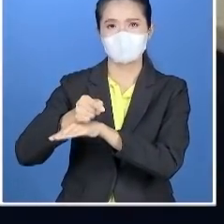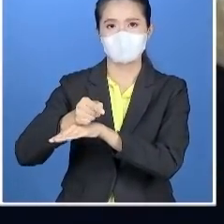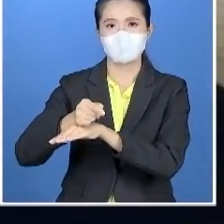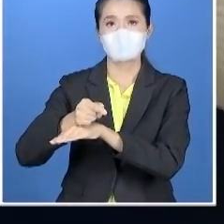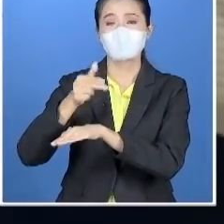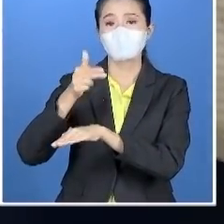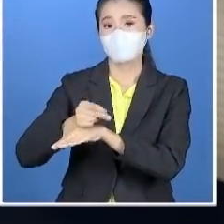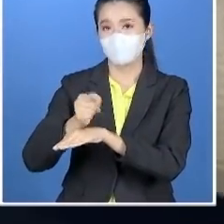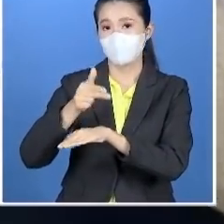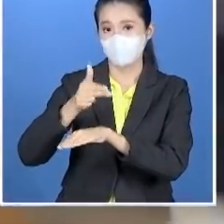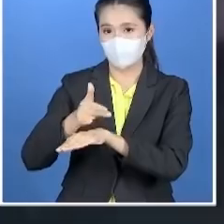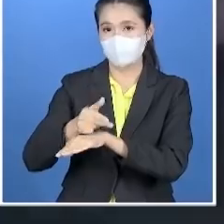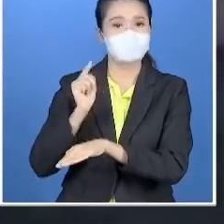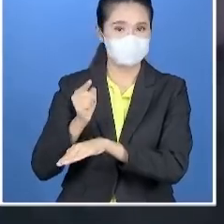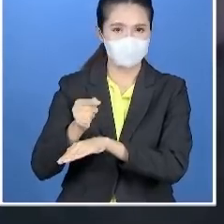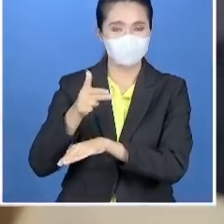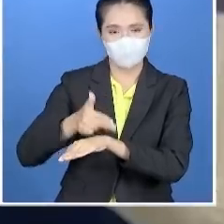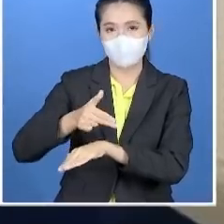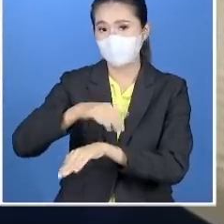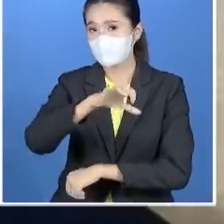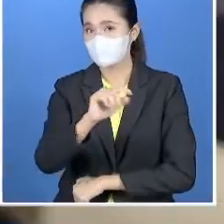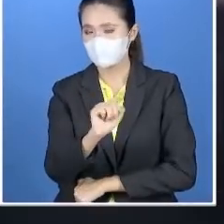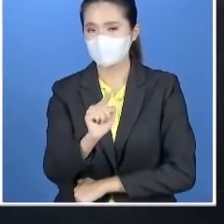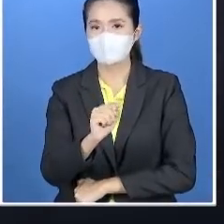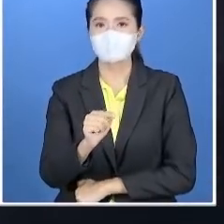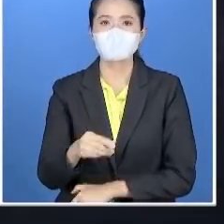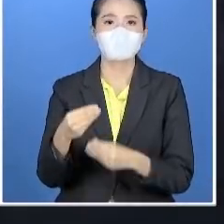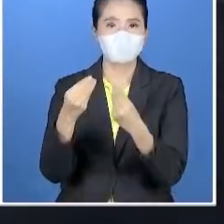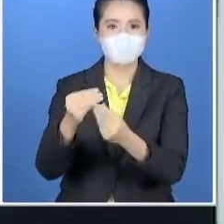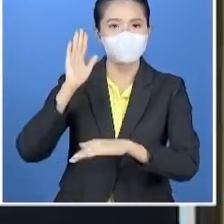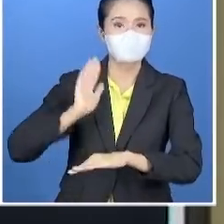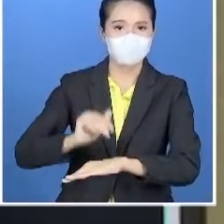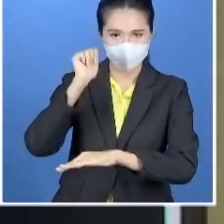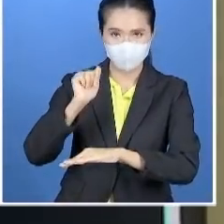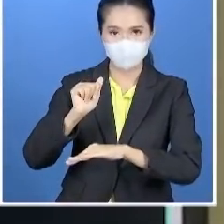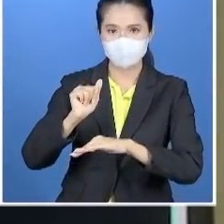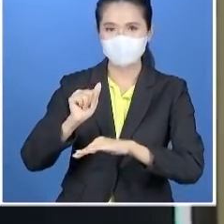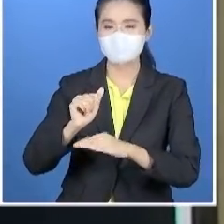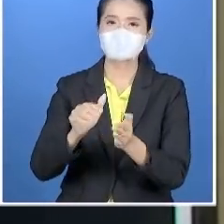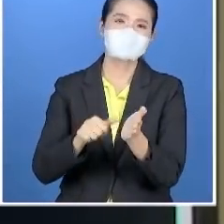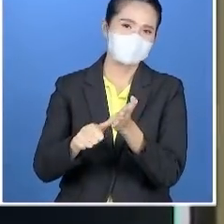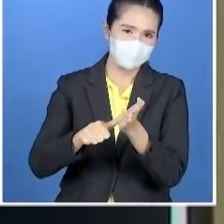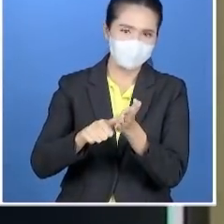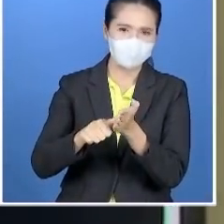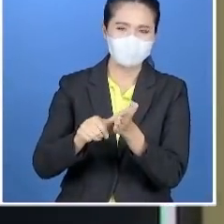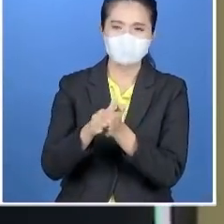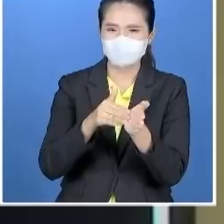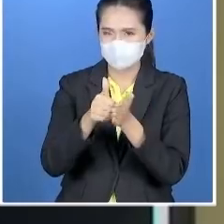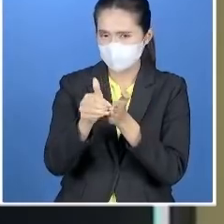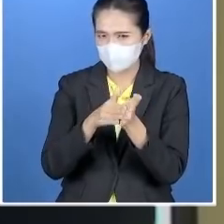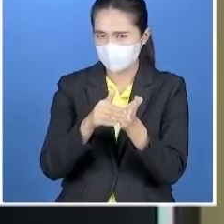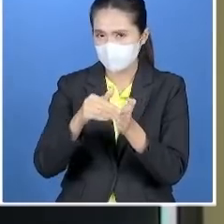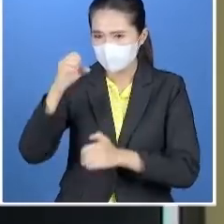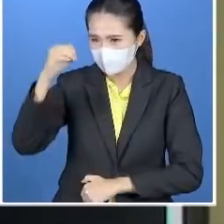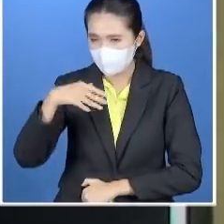เป็นไฟล์ดิบคือหมายถึงเหมือนไฟล์ต้นฉบับค่ะคุณมงคลกิจบอกว่าเดี๋ยวจะส่งให้ผู้เชี่ยวชาญทำการปรับแสงแบบ400เท่าเลย